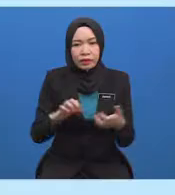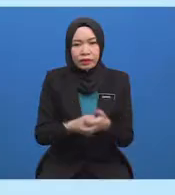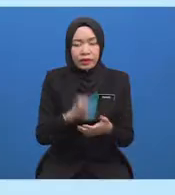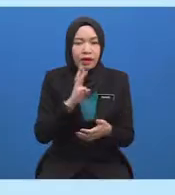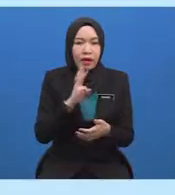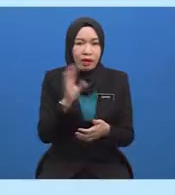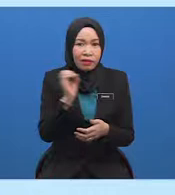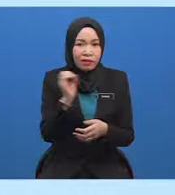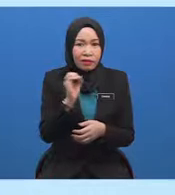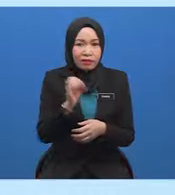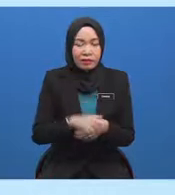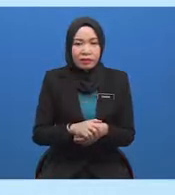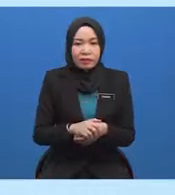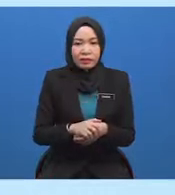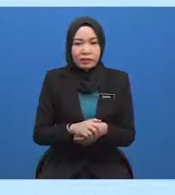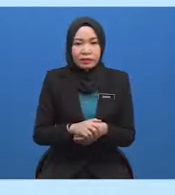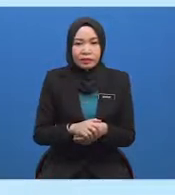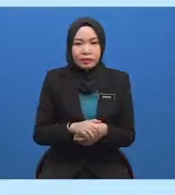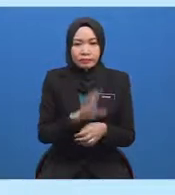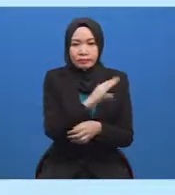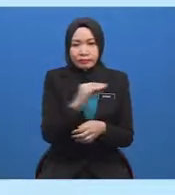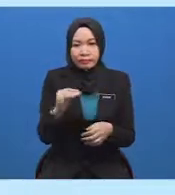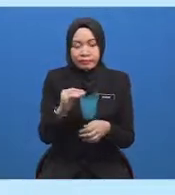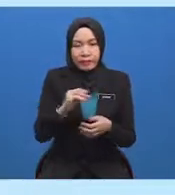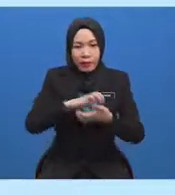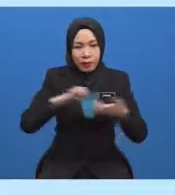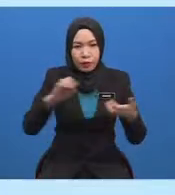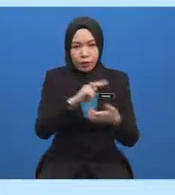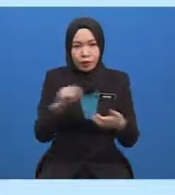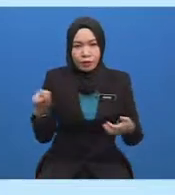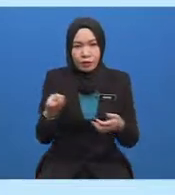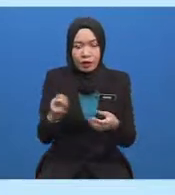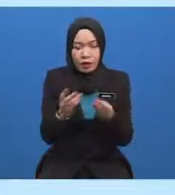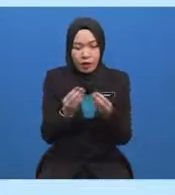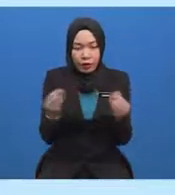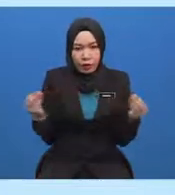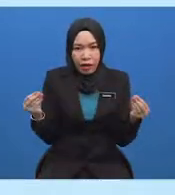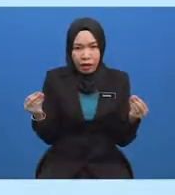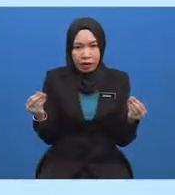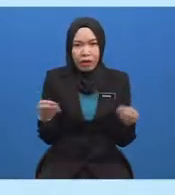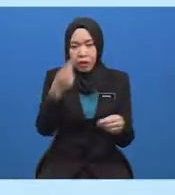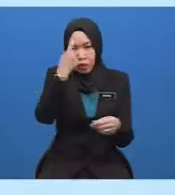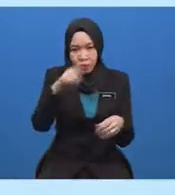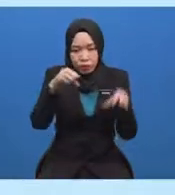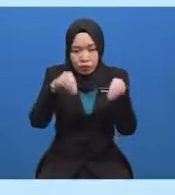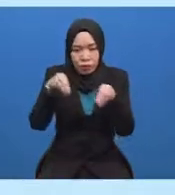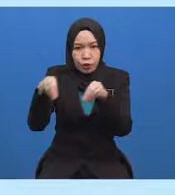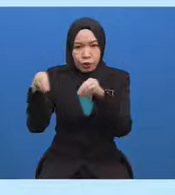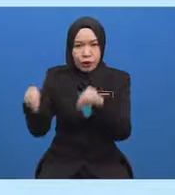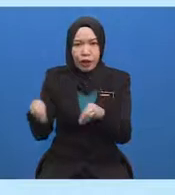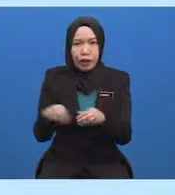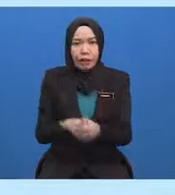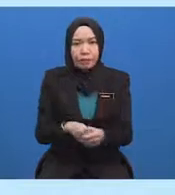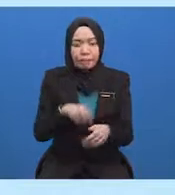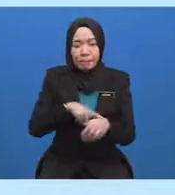ialah kemusnahan tanaman ya murid-murid tanah runtuh yang berlaku di